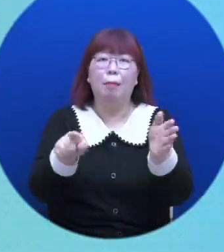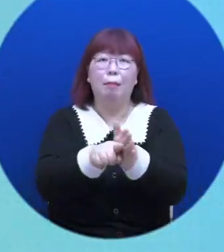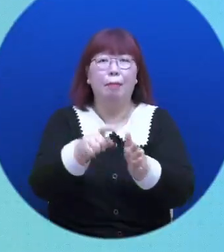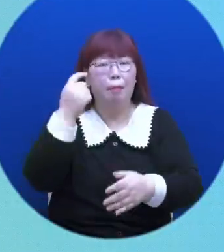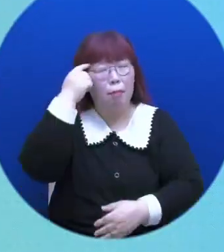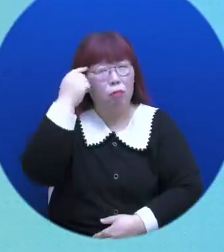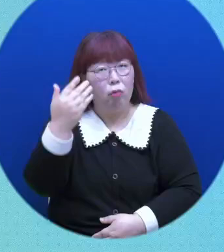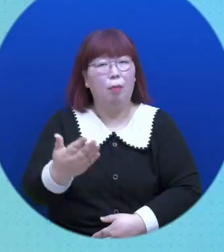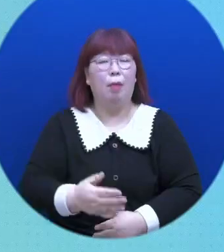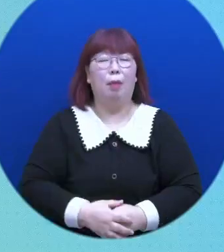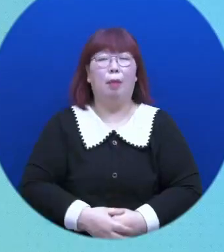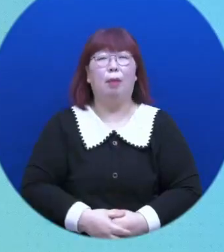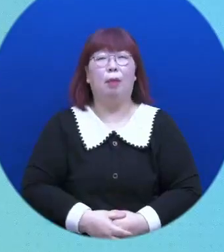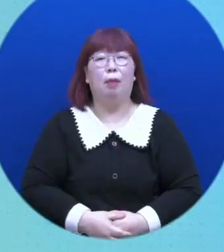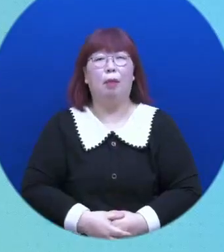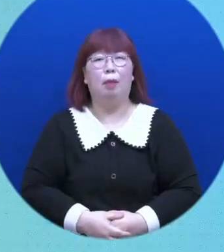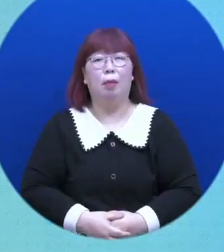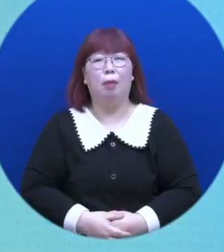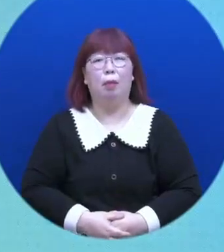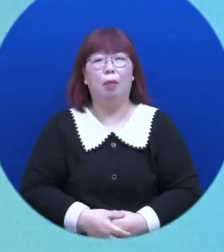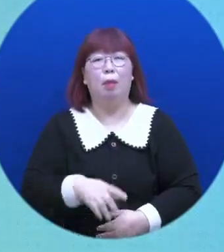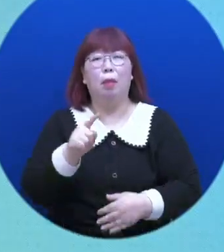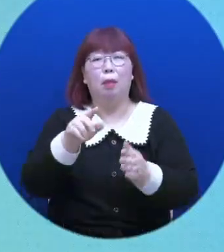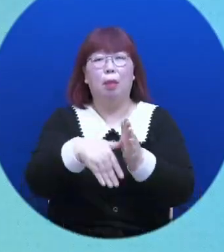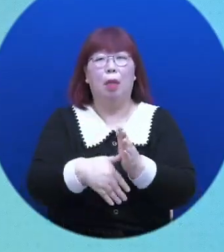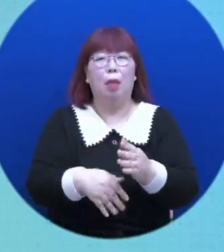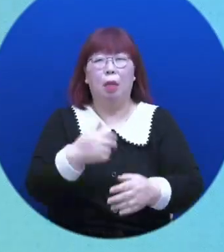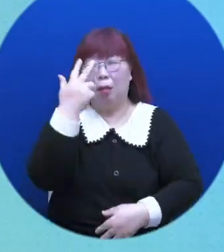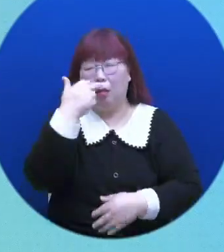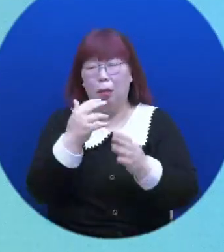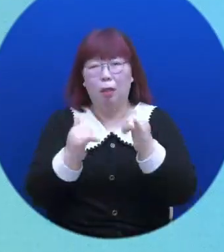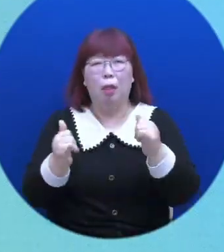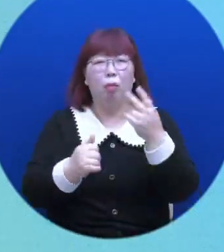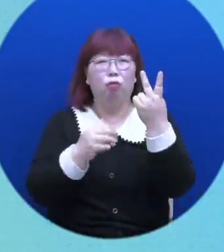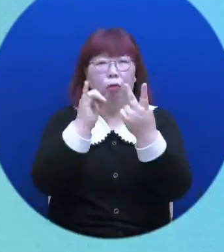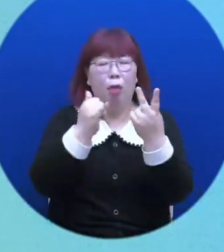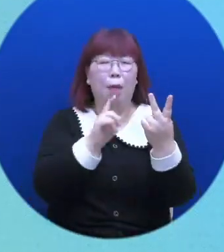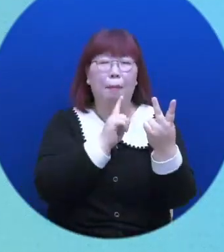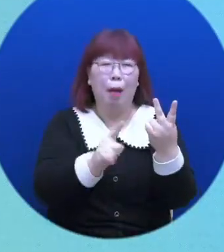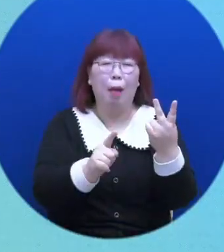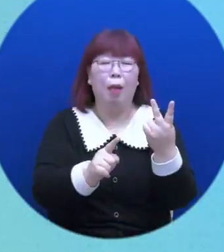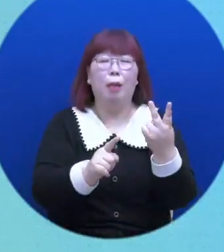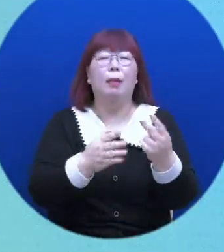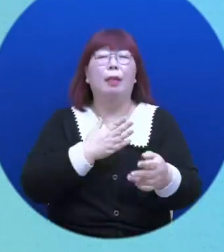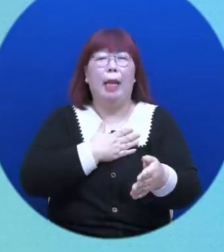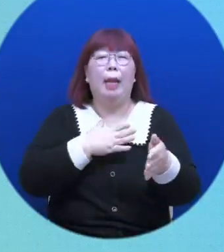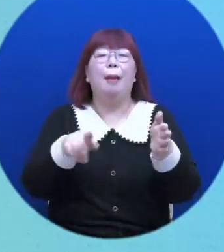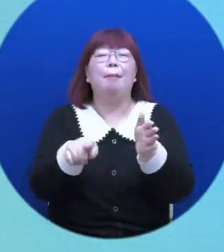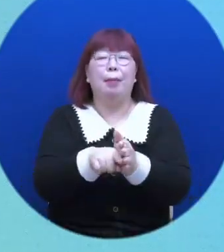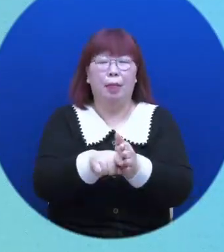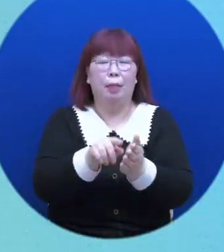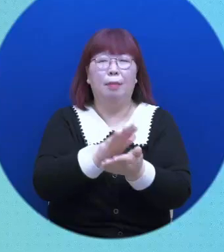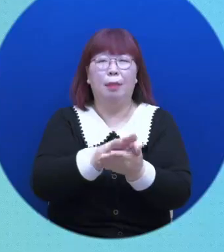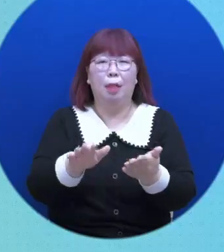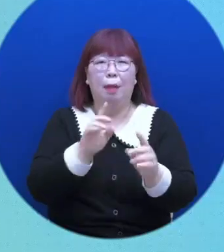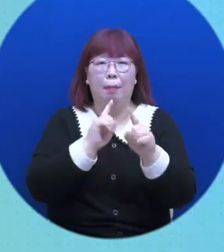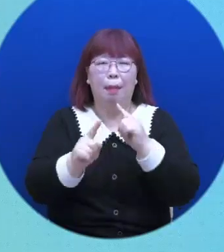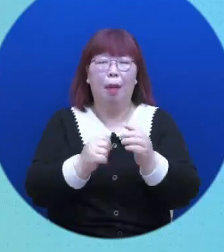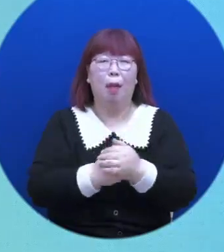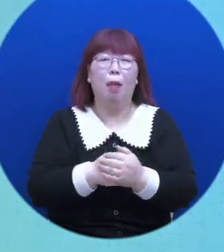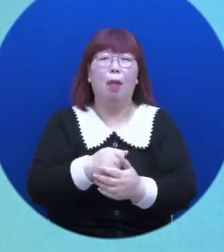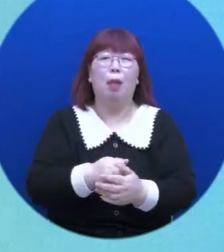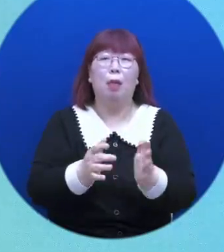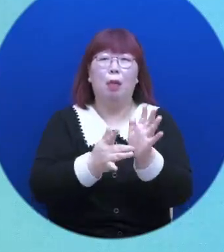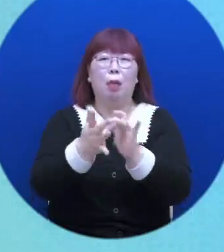그걸 물어봐요. 그러니까 그들이 하는 말, 우리가 믿나이다 말이에요. 그러자 너의